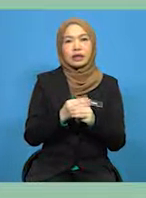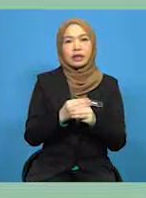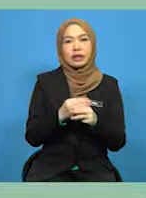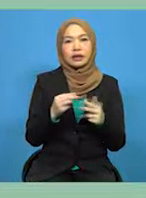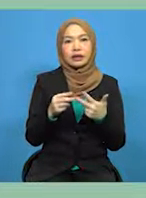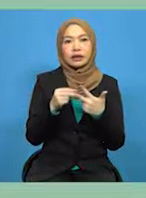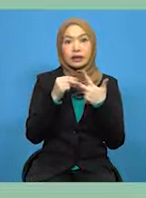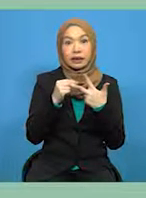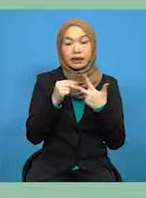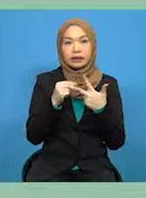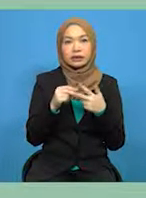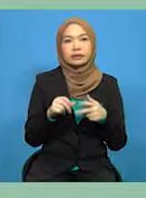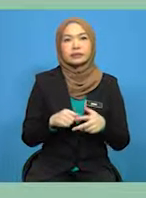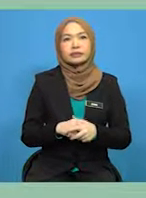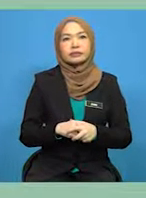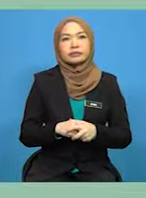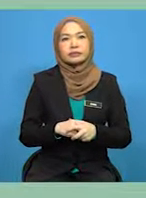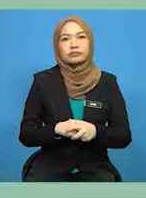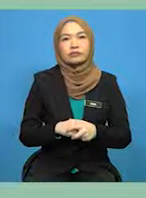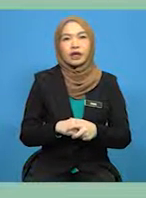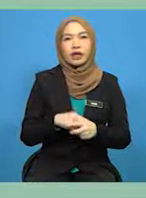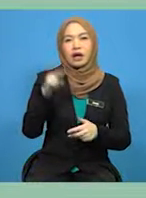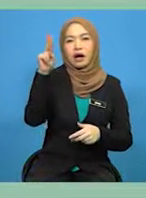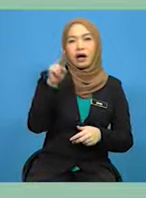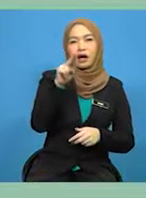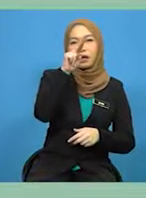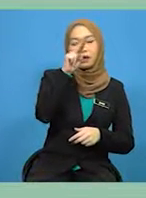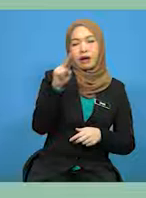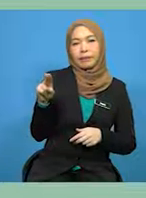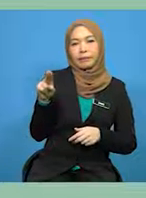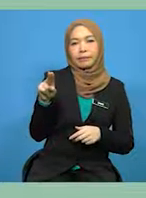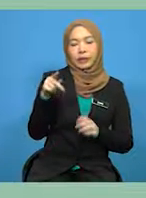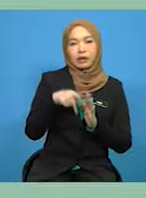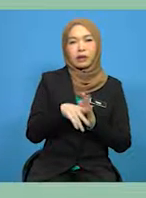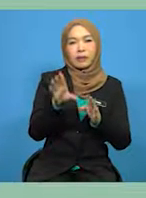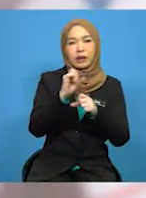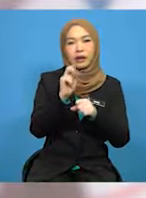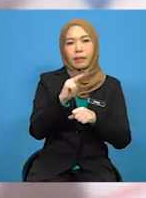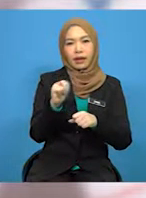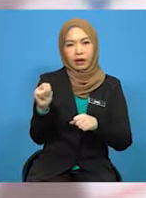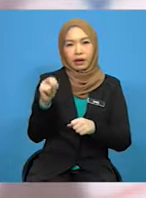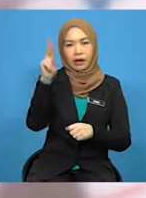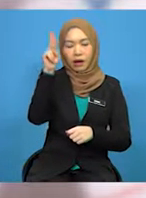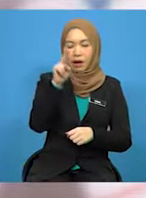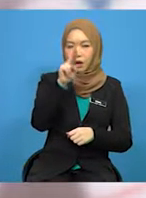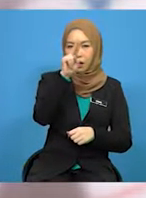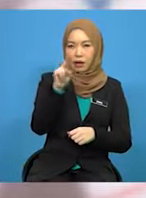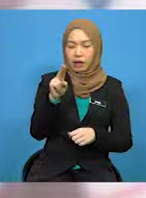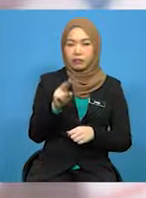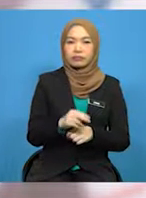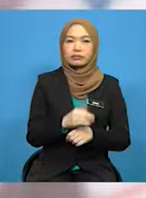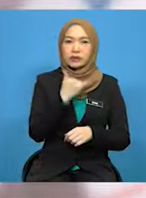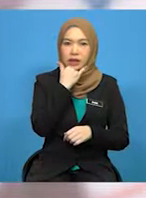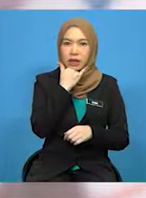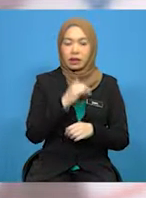perhitungan pendapatan negara, iaitu masalah barang haram. Banyak lagi barang